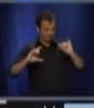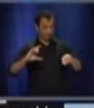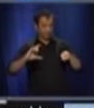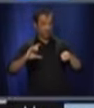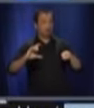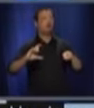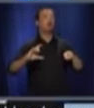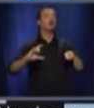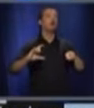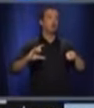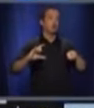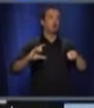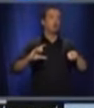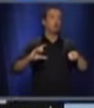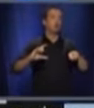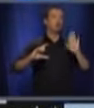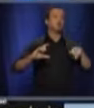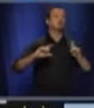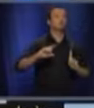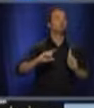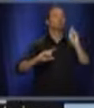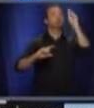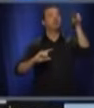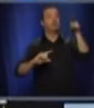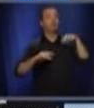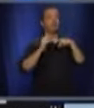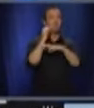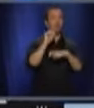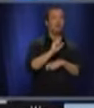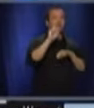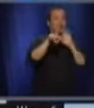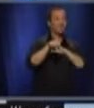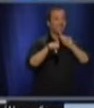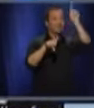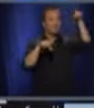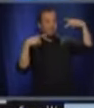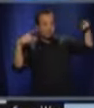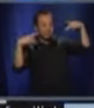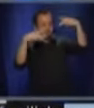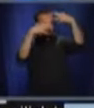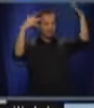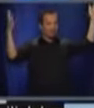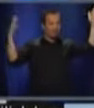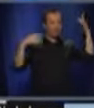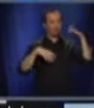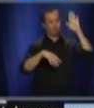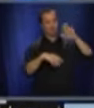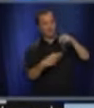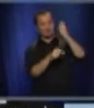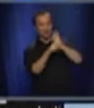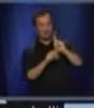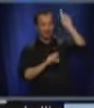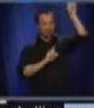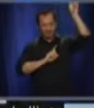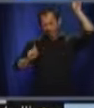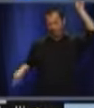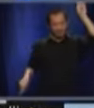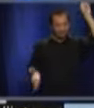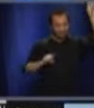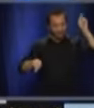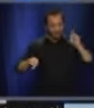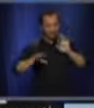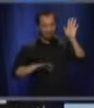les gens traversent le pont et puis aient profité du fait que c'est un peu moins restrictif de l'autre côté.